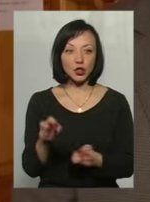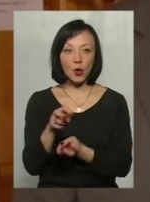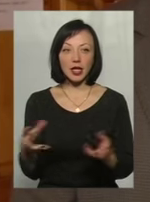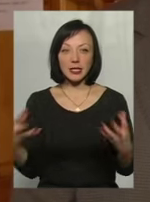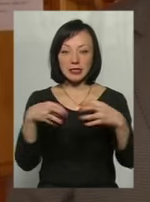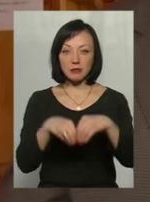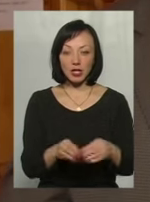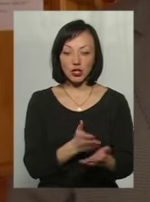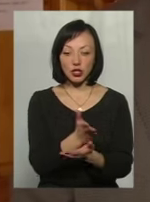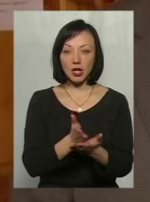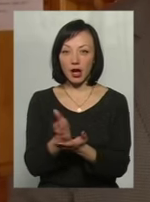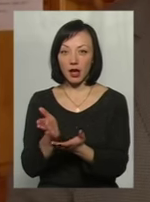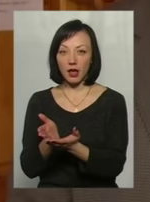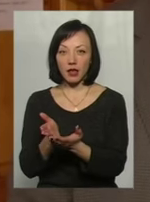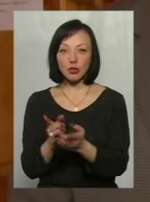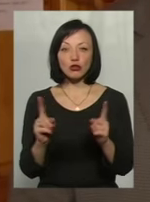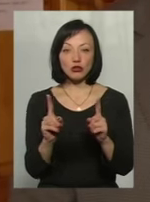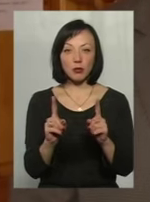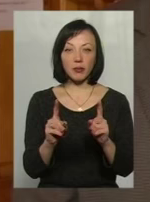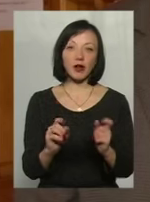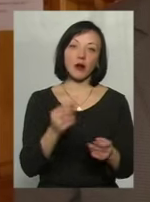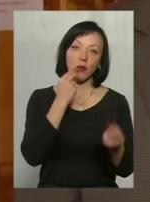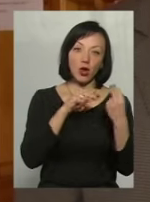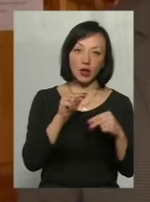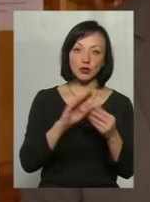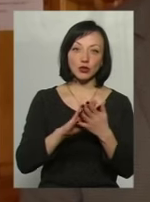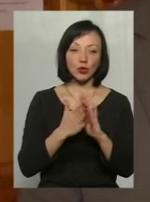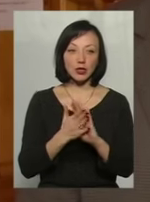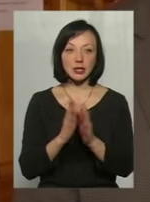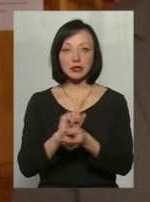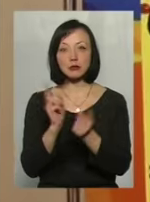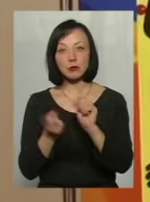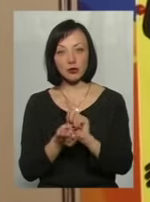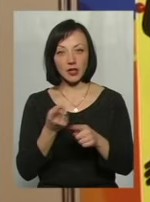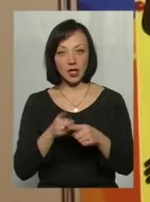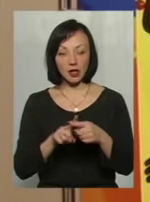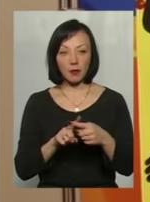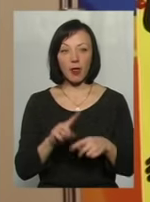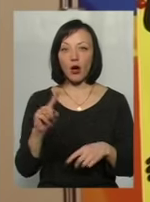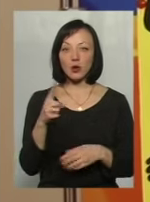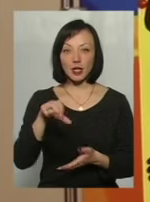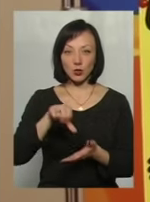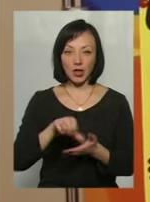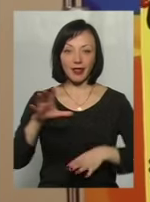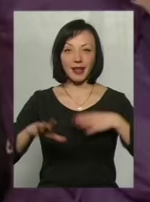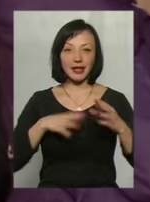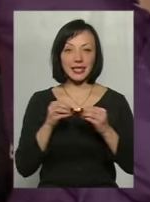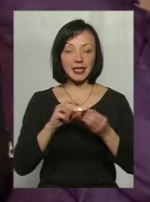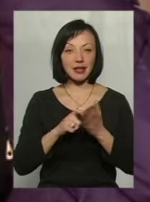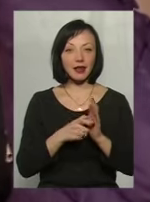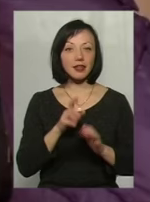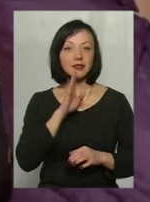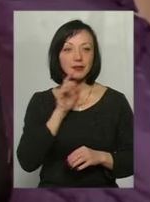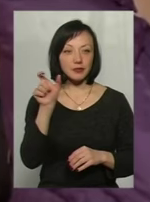спільні шляхи, точки дотику, щоб, відповідно, покращувати ситуацію, змінювати її. Одна з учасниць тренінгу – десятикласниця